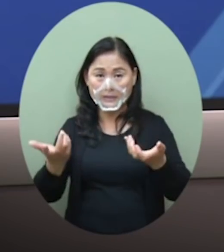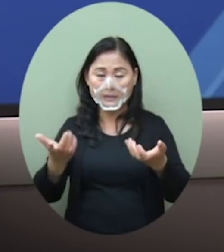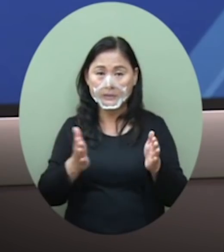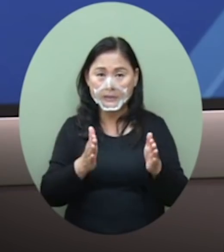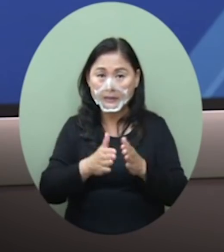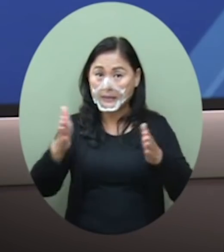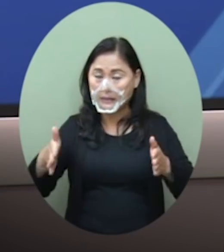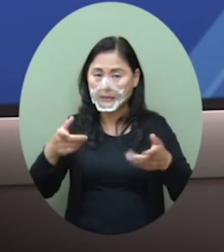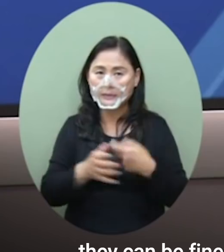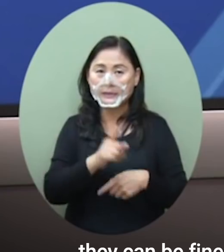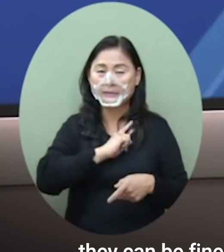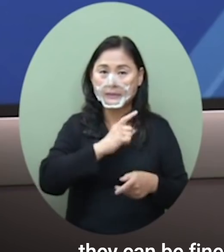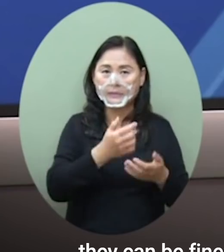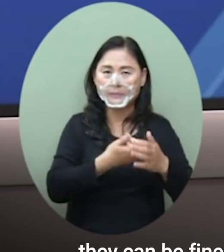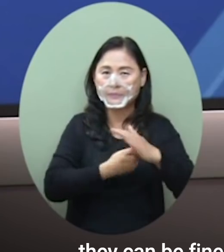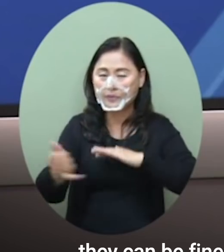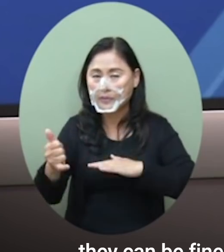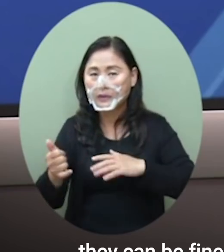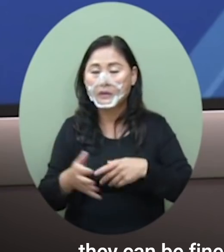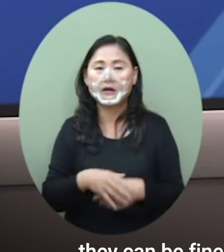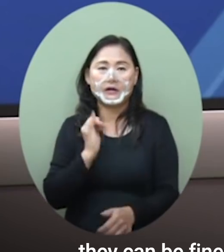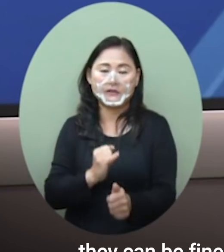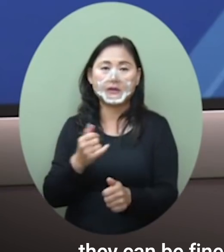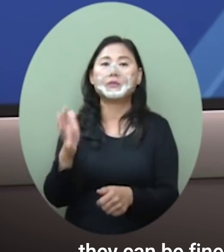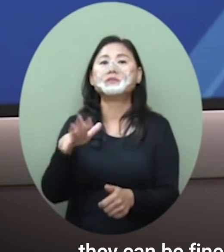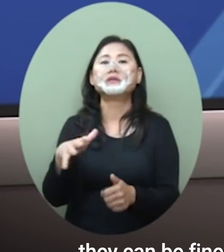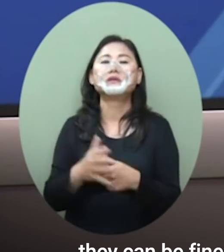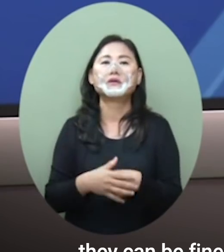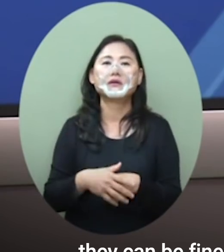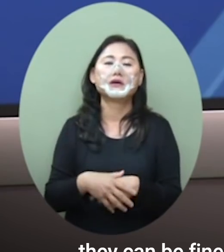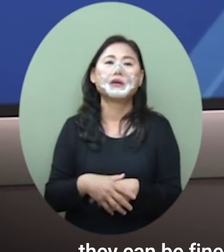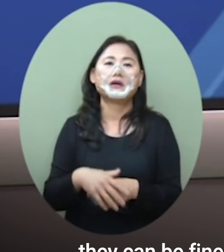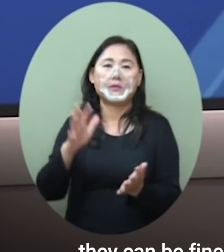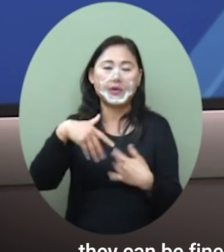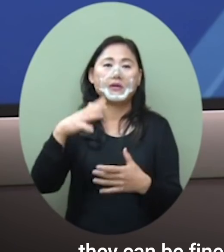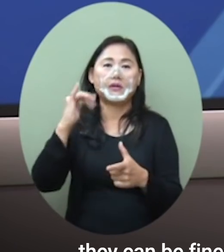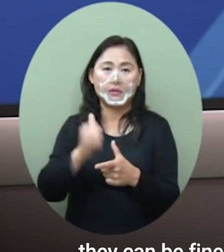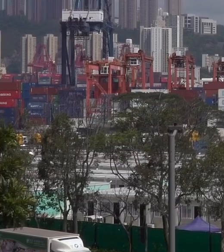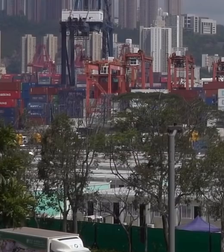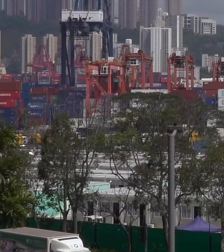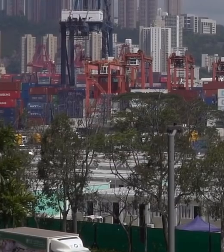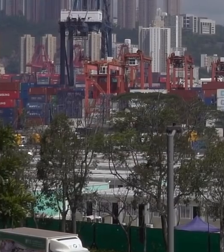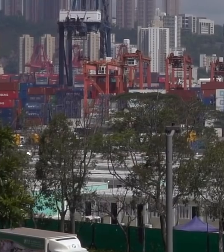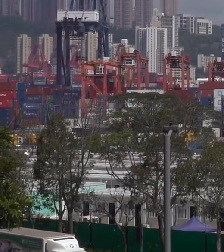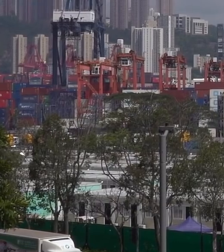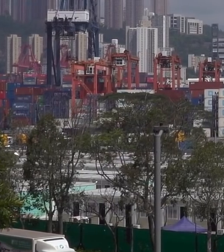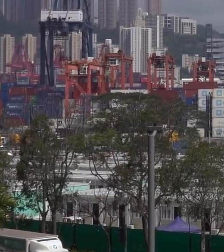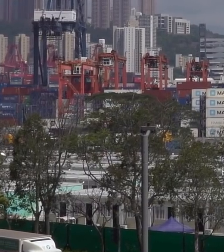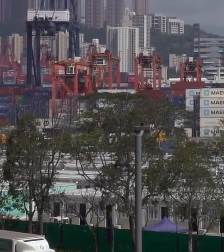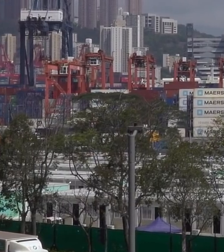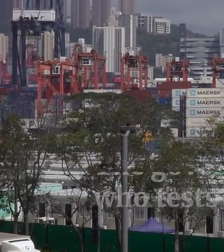离开隔离地点，也有机会是被罚款5000元和判处监禁6个月的。